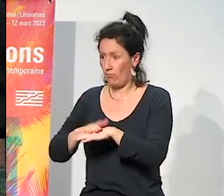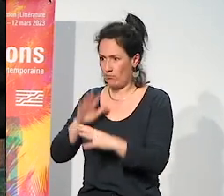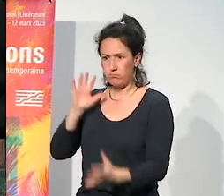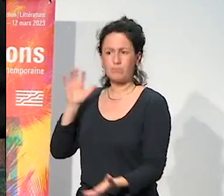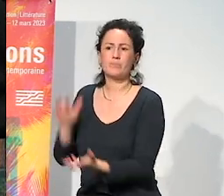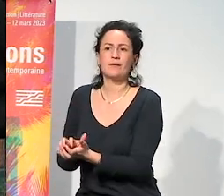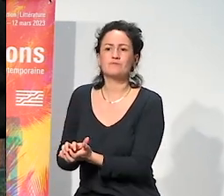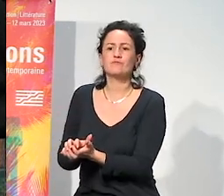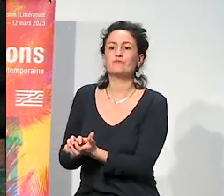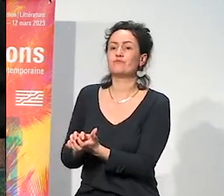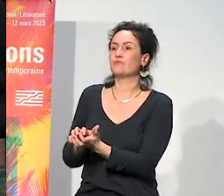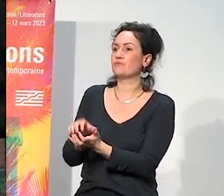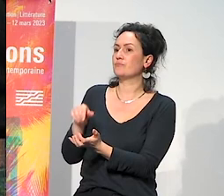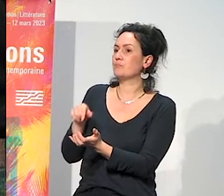finalement,